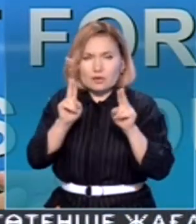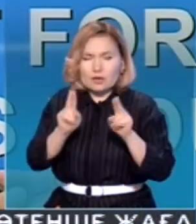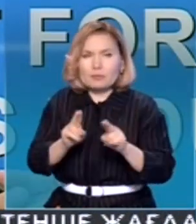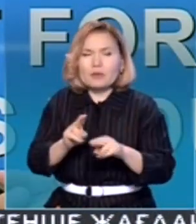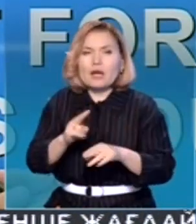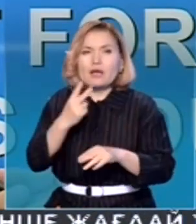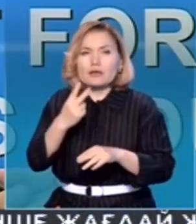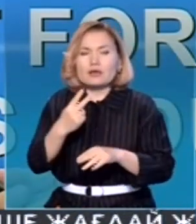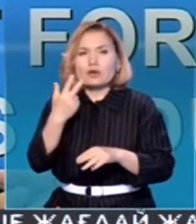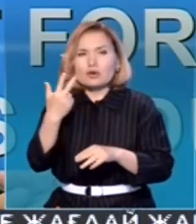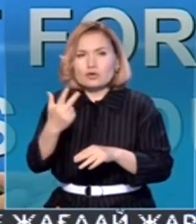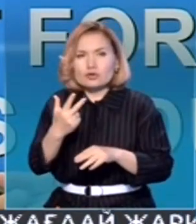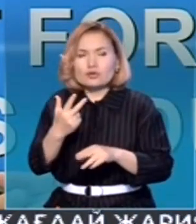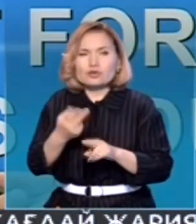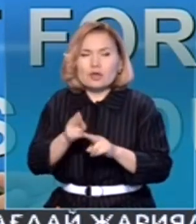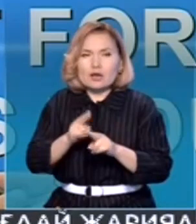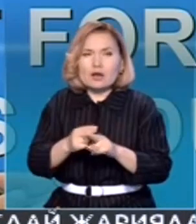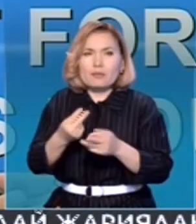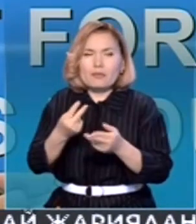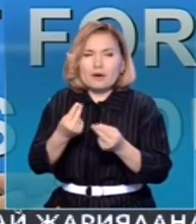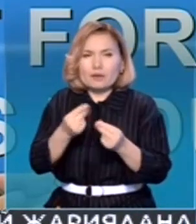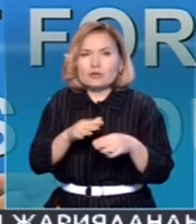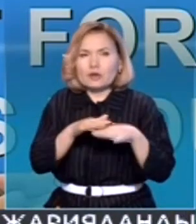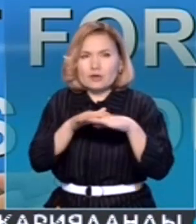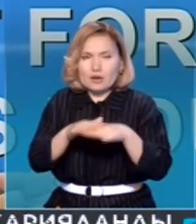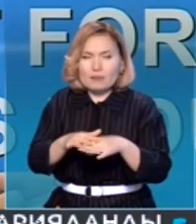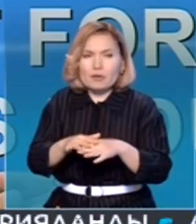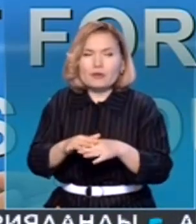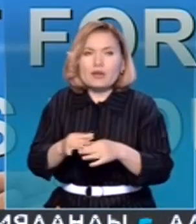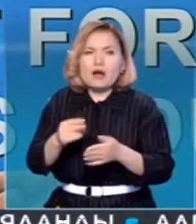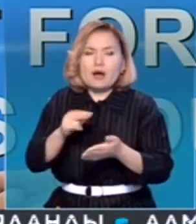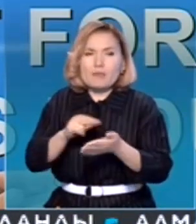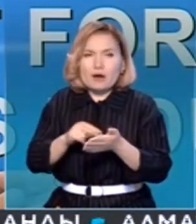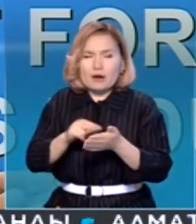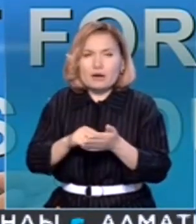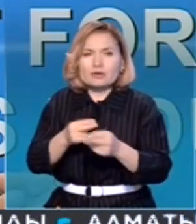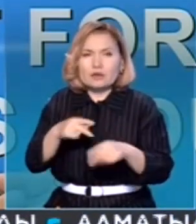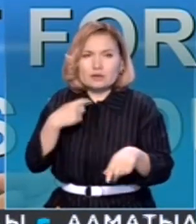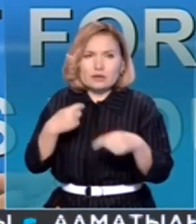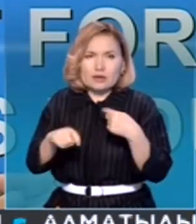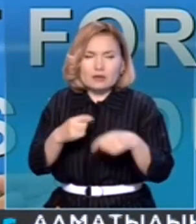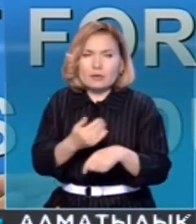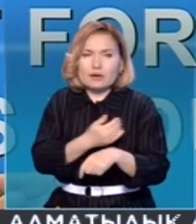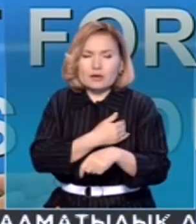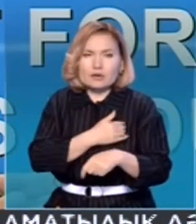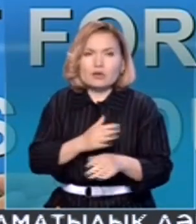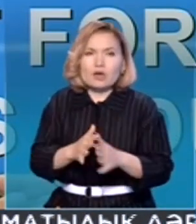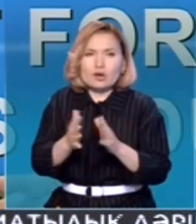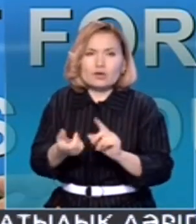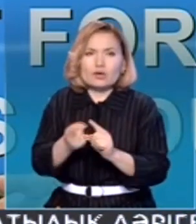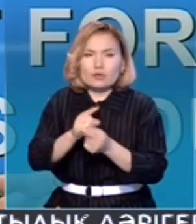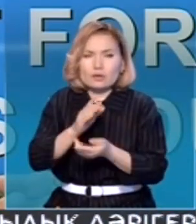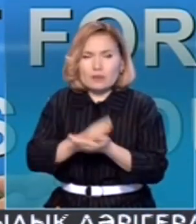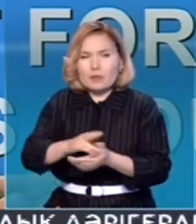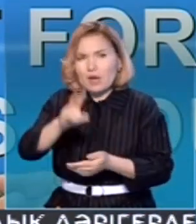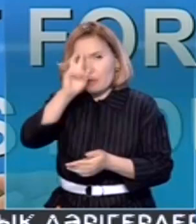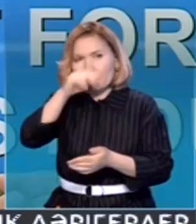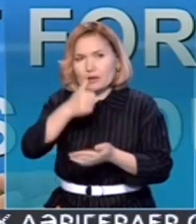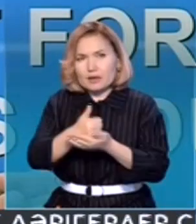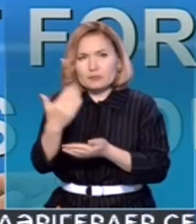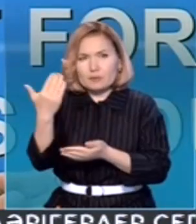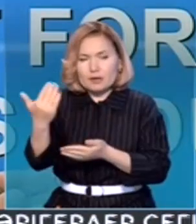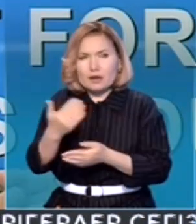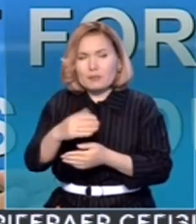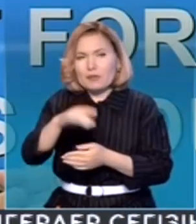есе көбірек инвестициялық тартымды бағаға олар нарыққа саталады. Бұл деген үлкен өзгеріс. Ол мемлекет